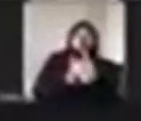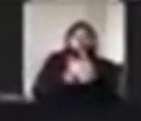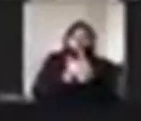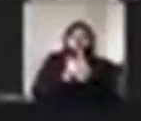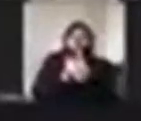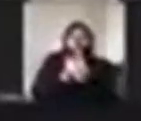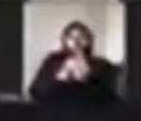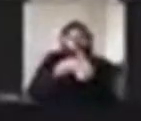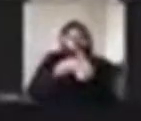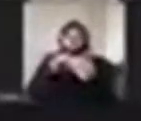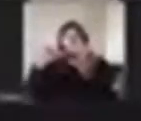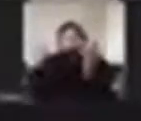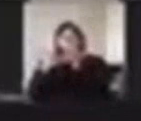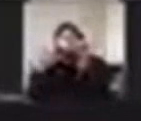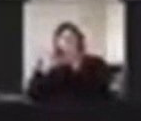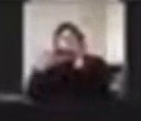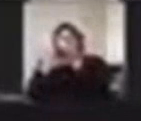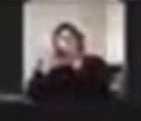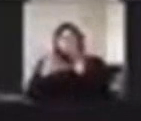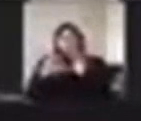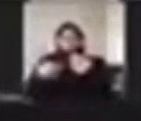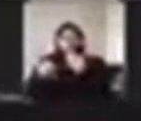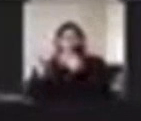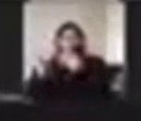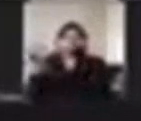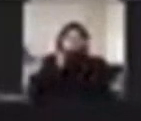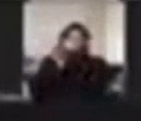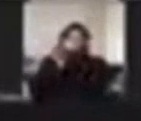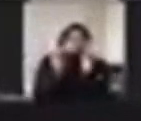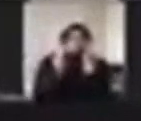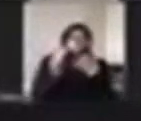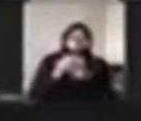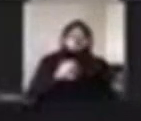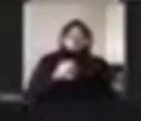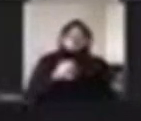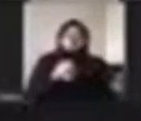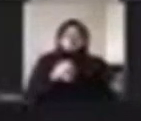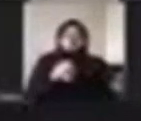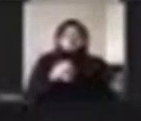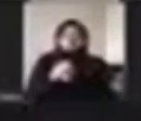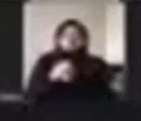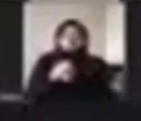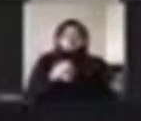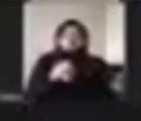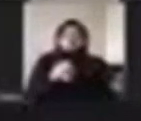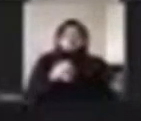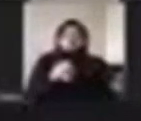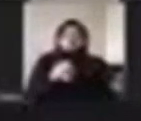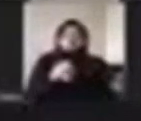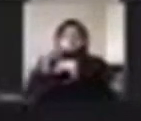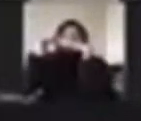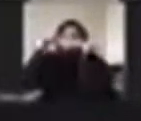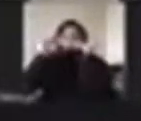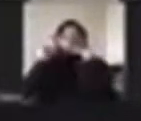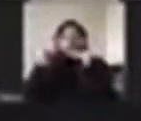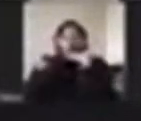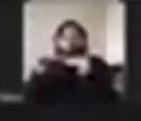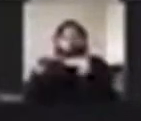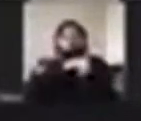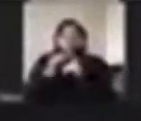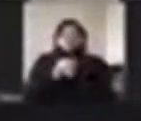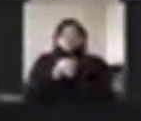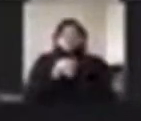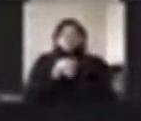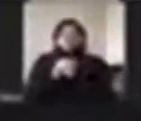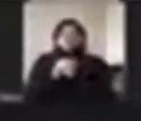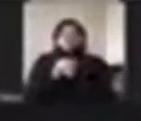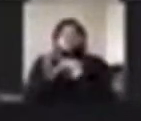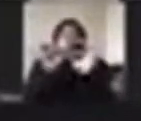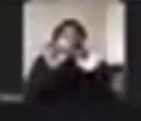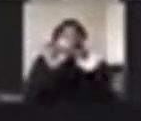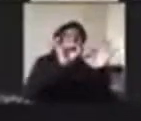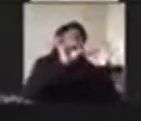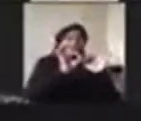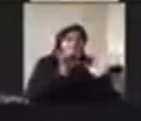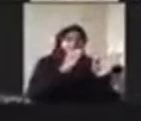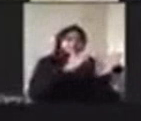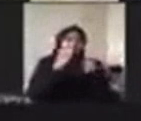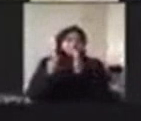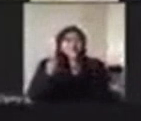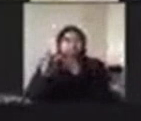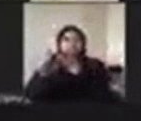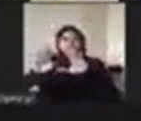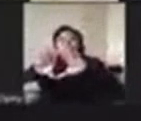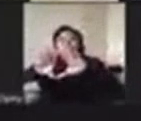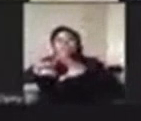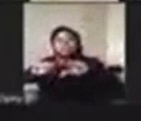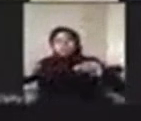berpartisipasi mengisi angket ini. Next, yang berikutnya adalah itu dari sisi jenjang pendidikan, dari sisi